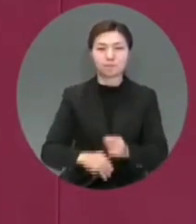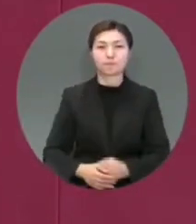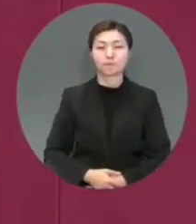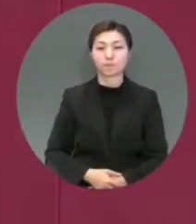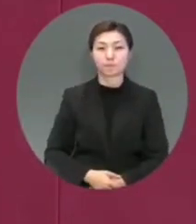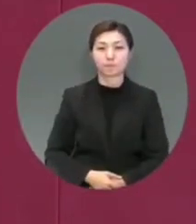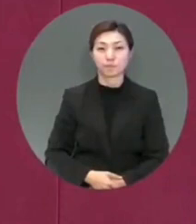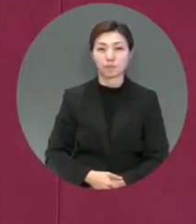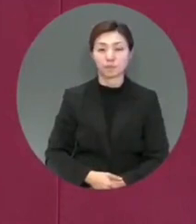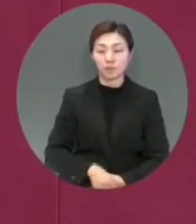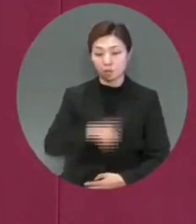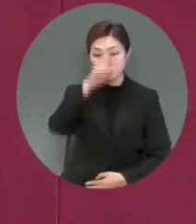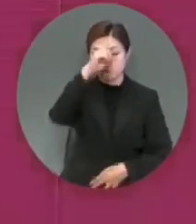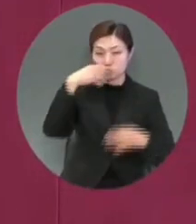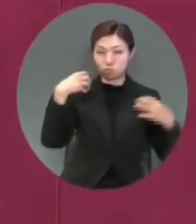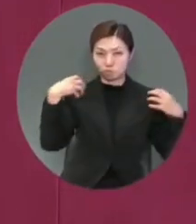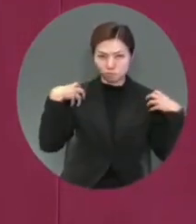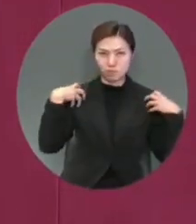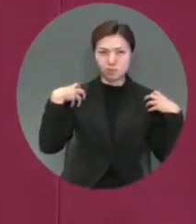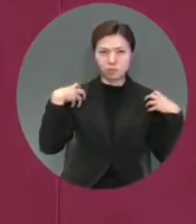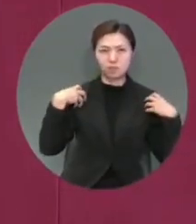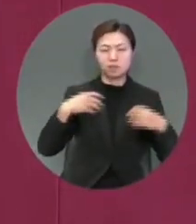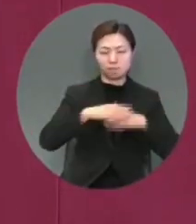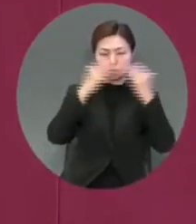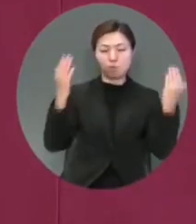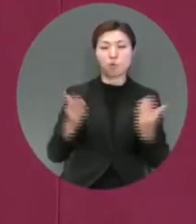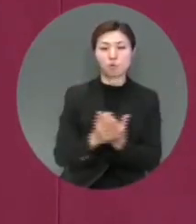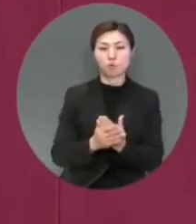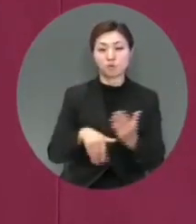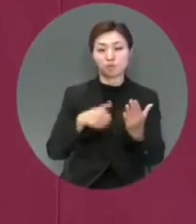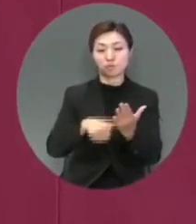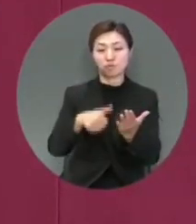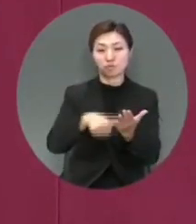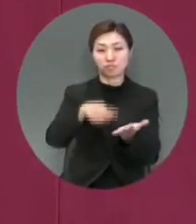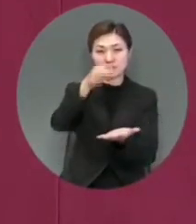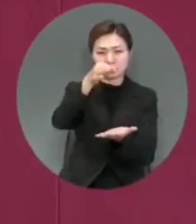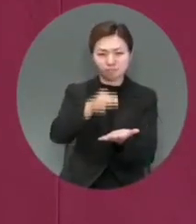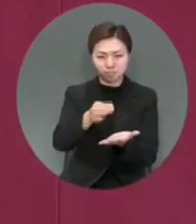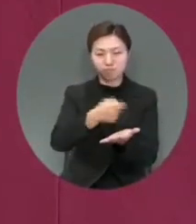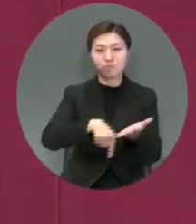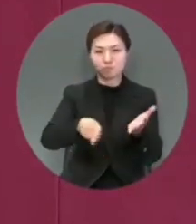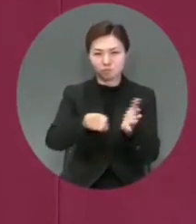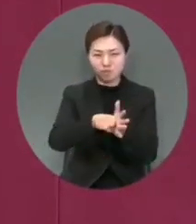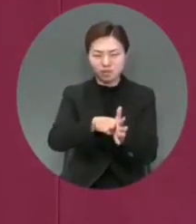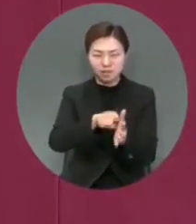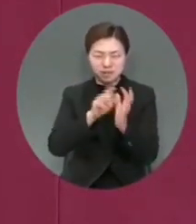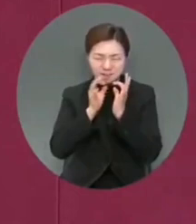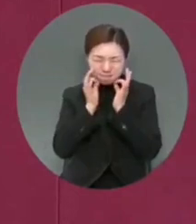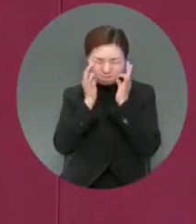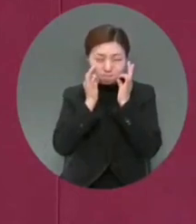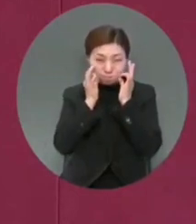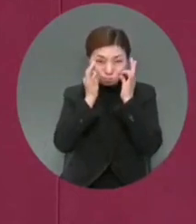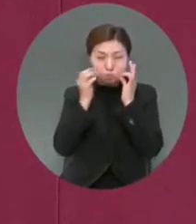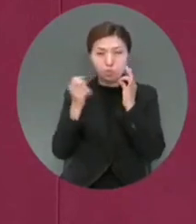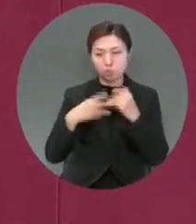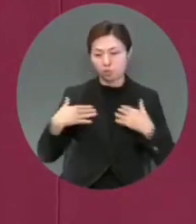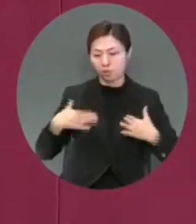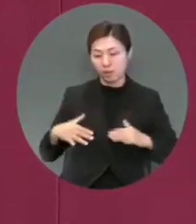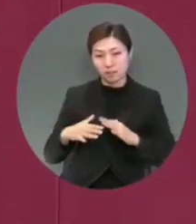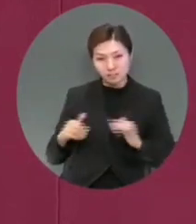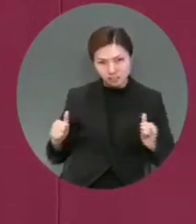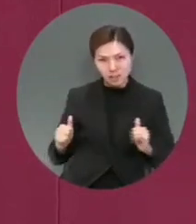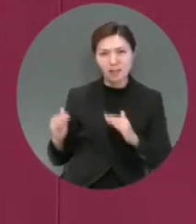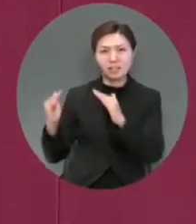물가 안정 체계를 가동하여 장바구니 물가 관리에 주력하는 한편 취약계층의